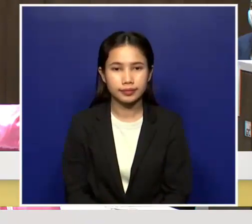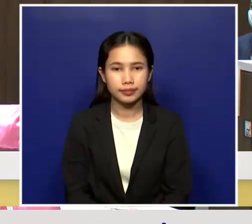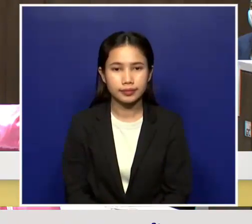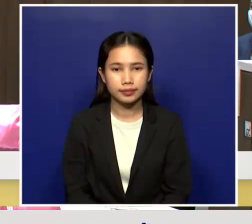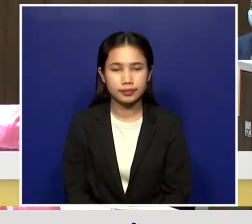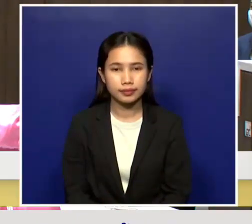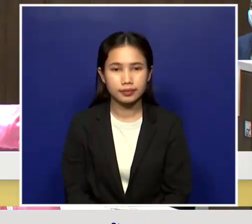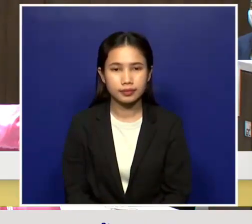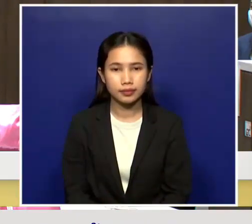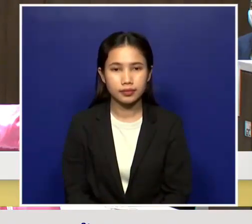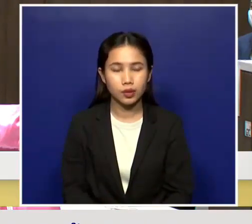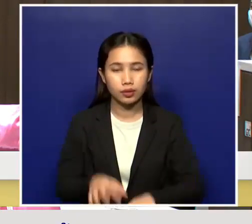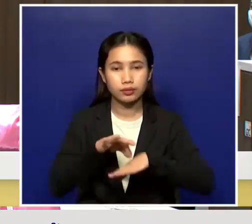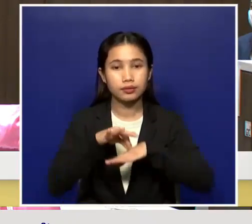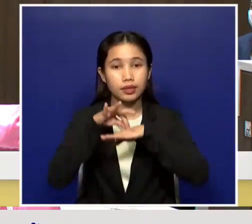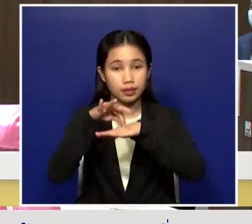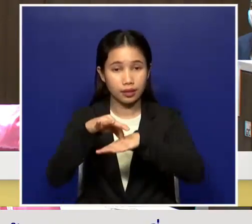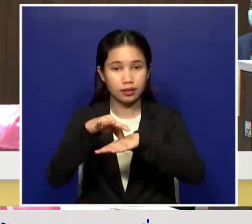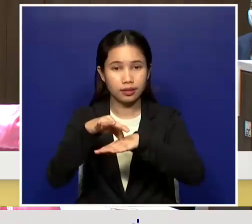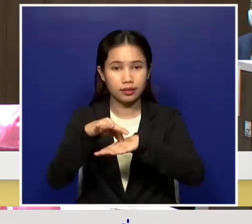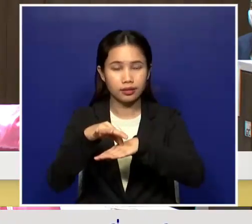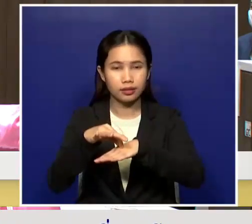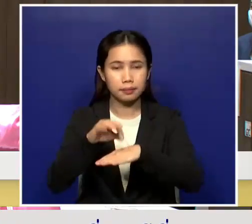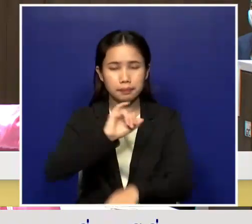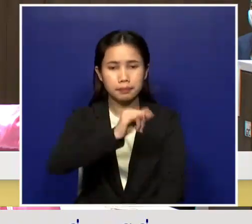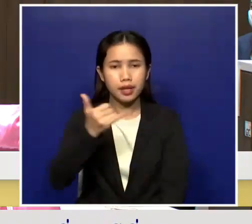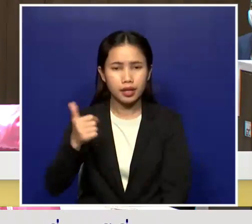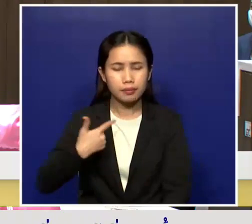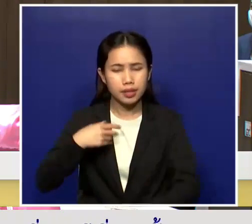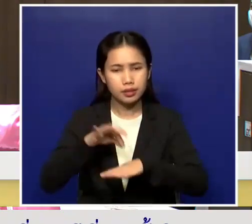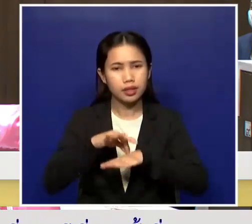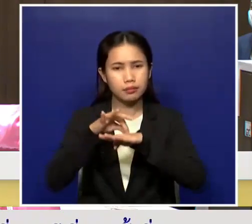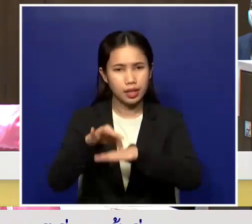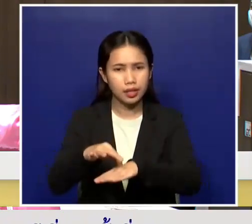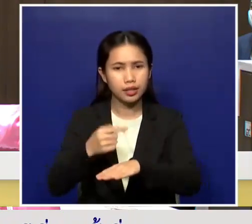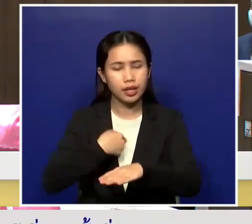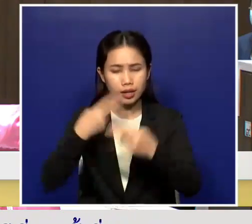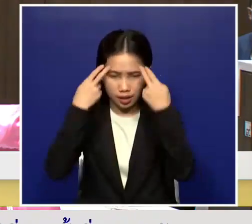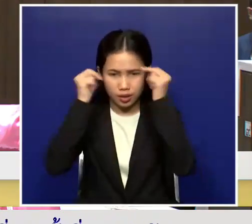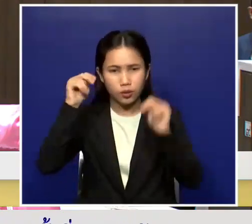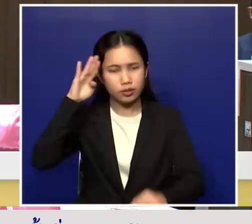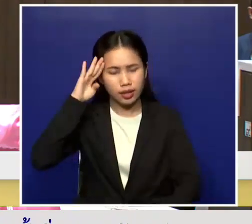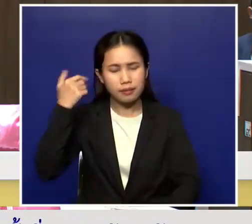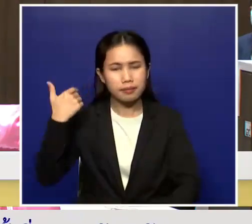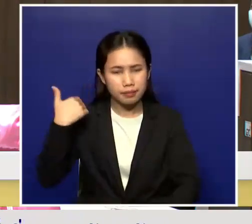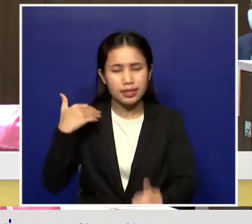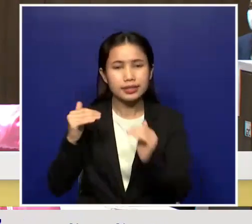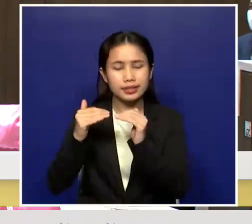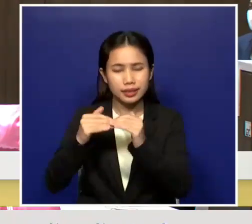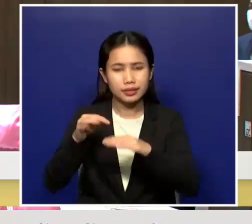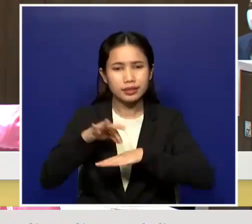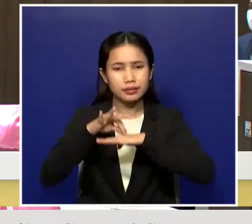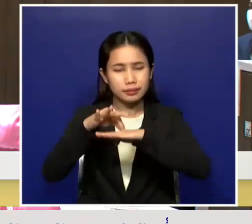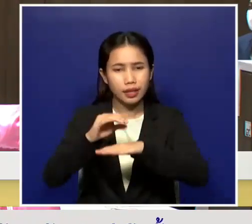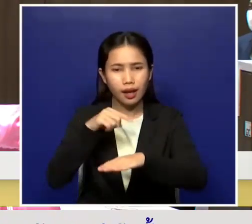เรื่องการแต่งตั้งบางครั้งเนี่ยเป็นการแต่งตั้งโดยท่านเองท่านมีอำนาจอยู่ในมือพอมีใครม